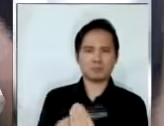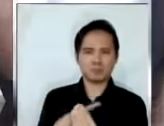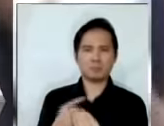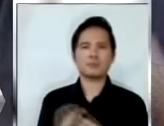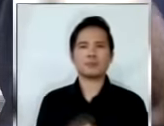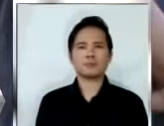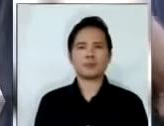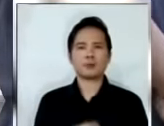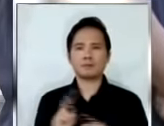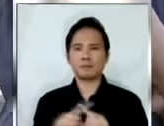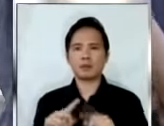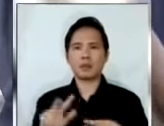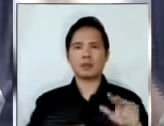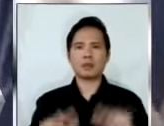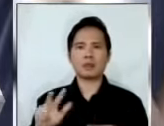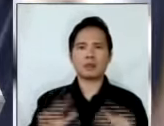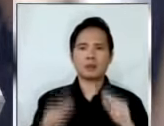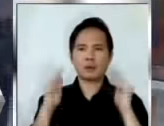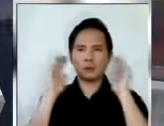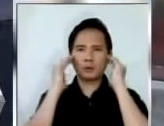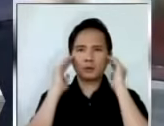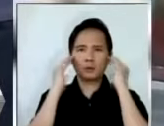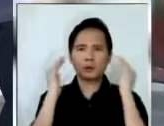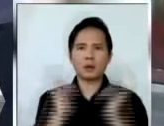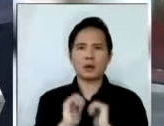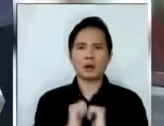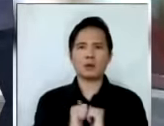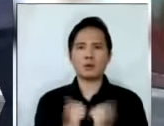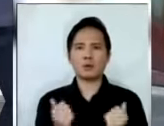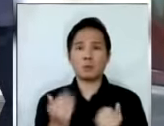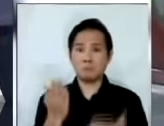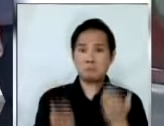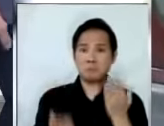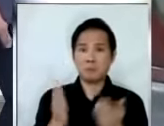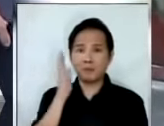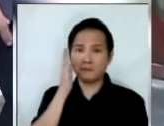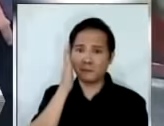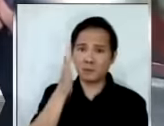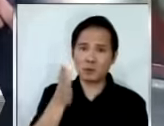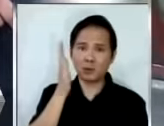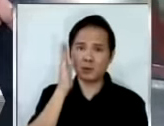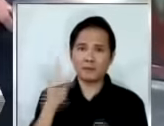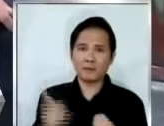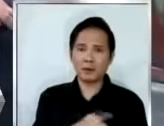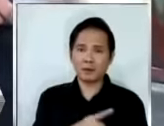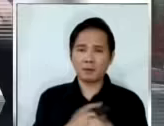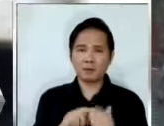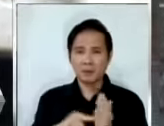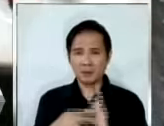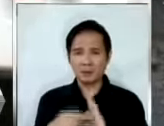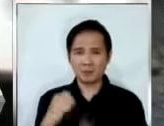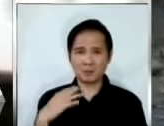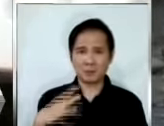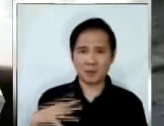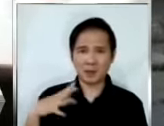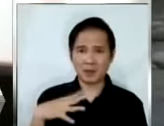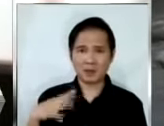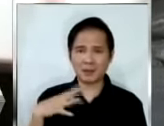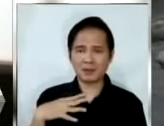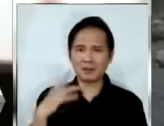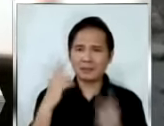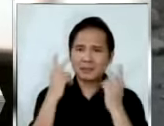mas mainam, ang sabihan na wala na silang trabaho o paghintayin at paasahin sa bukas na walang kasiguruhan. Sa ilalim kasi ng